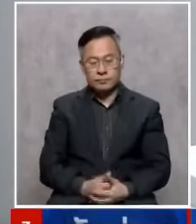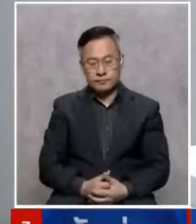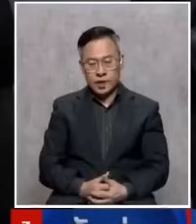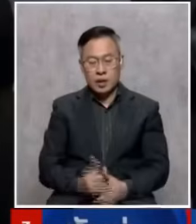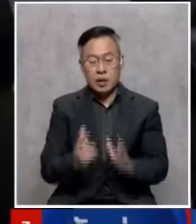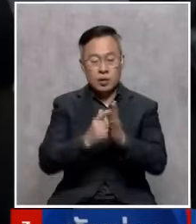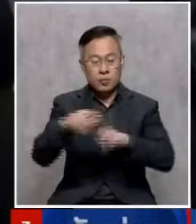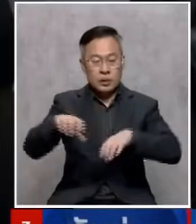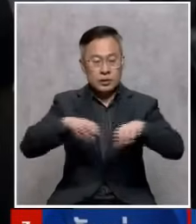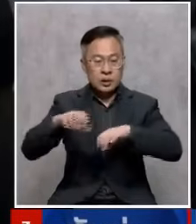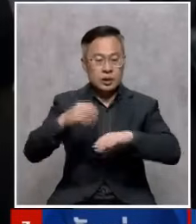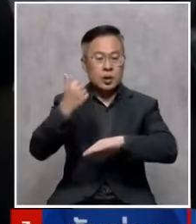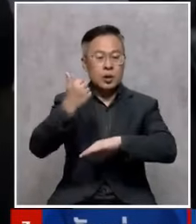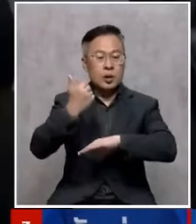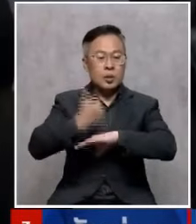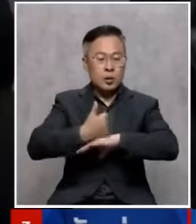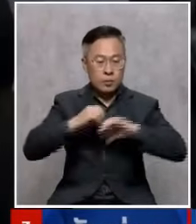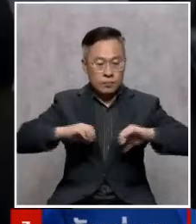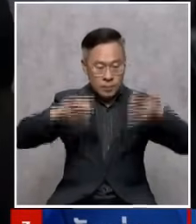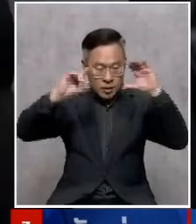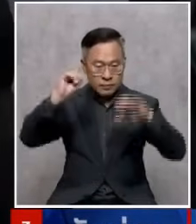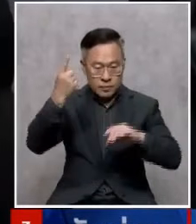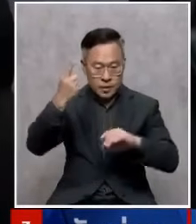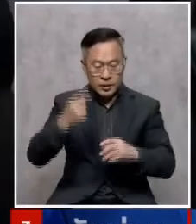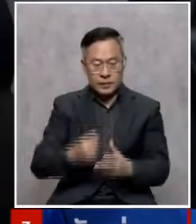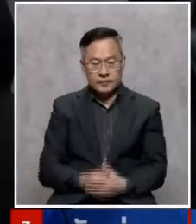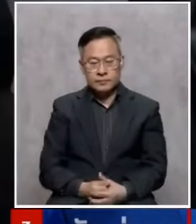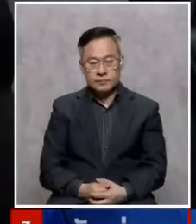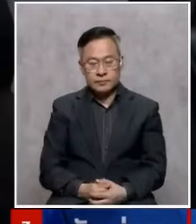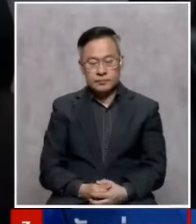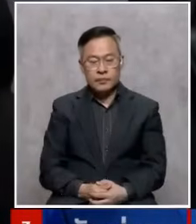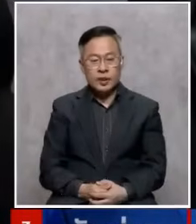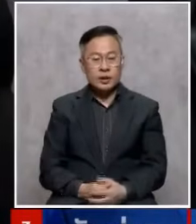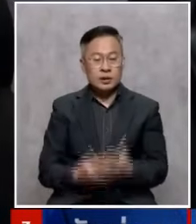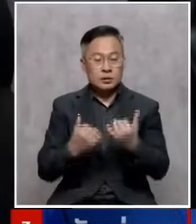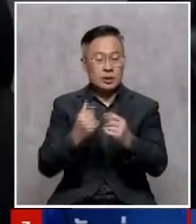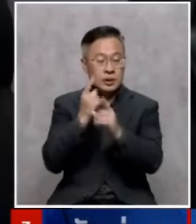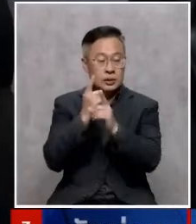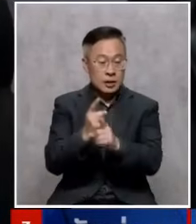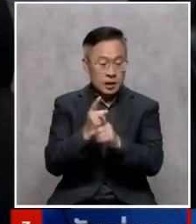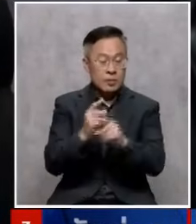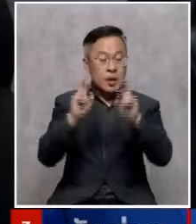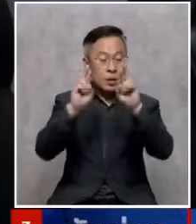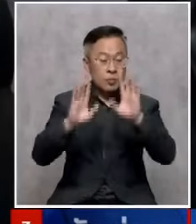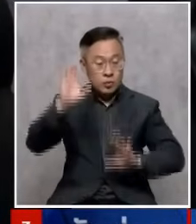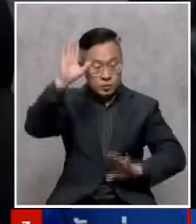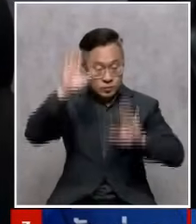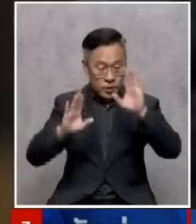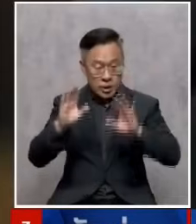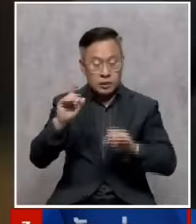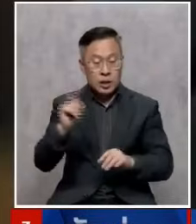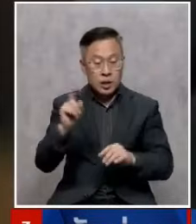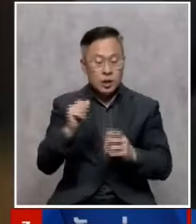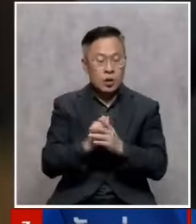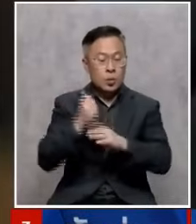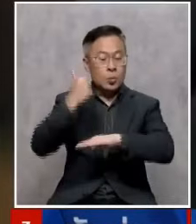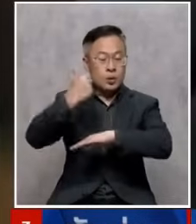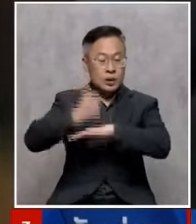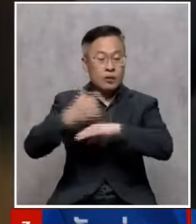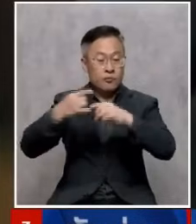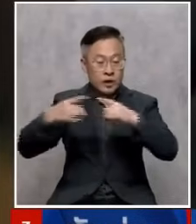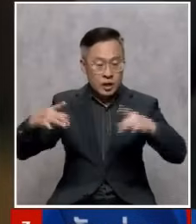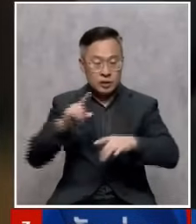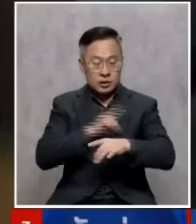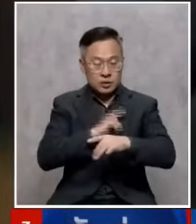ลาออกเพให้มีการจับขั้วตั้งรัฐบาลใหม่เกิดขึ้นและตามธรรมเนียมของระบบรัฐสภานะคะผู้นำฝ่ายค้านจะเป็น